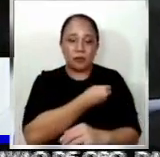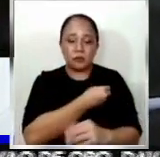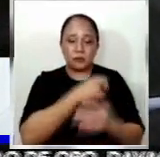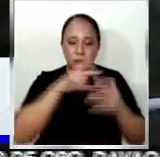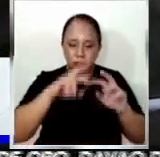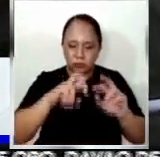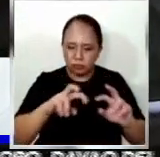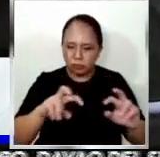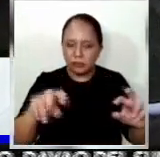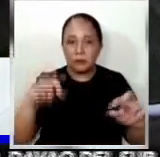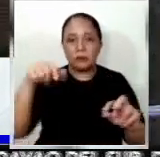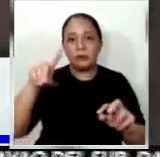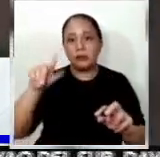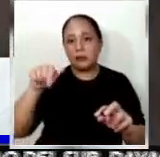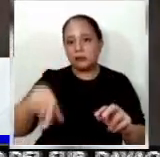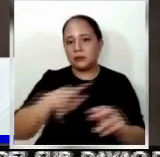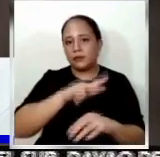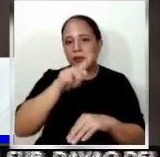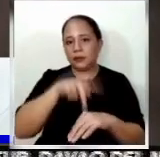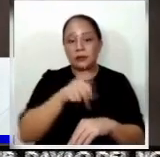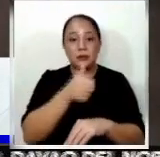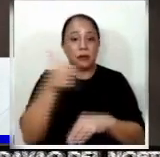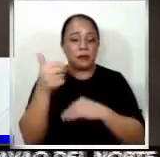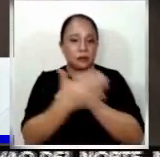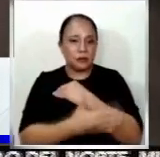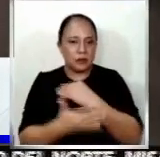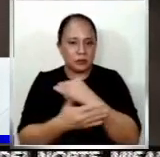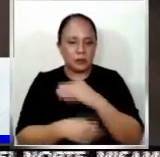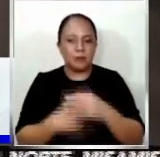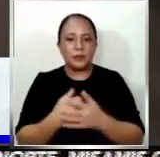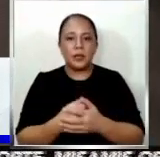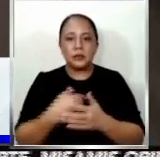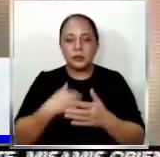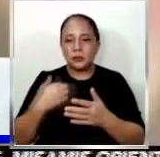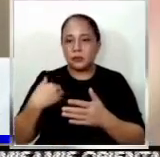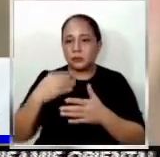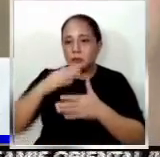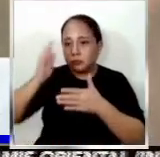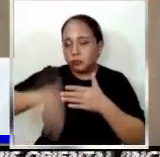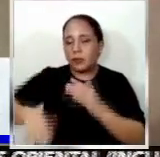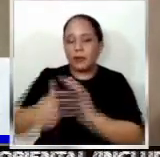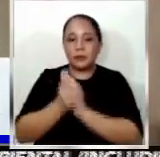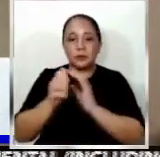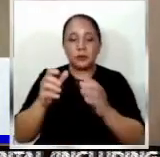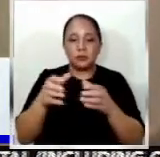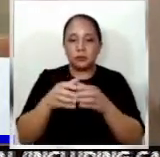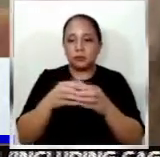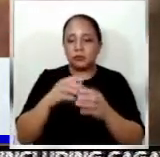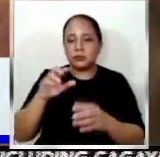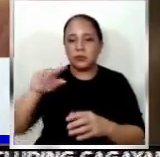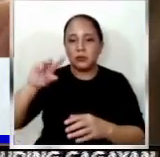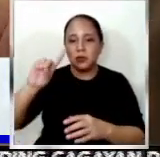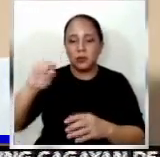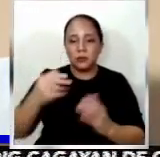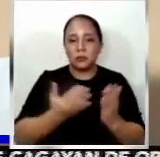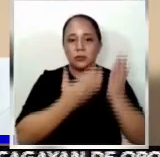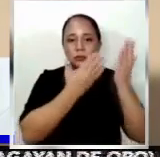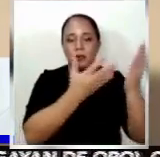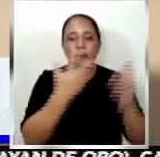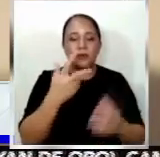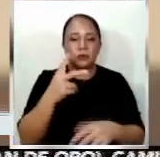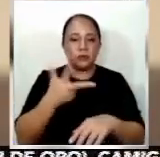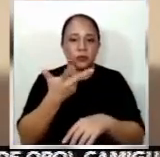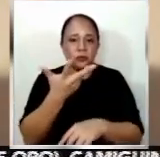sa Pilipinas at sa ibang bansa. Isinasapinal pa ng All Experts Group ng DOH ang kanilang rekomendasyon sa booster dose.